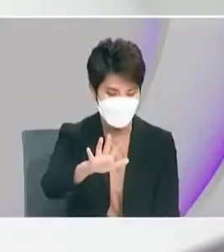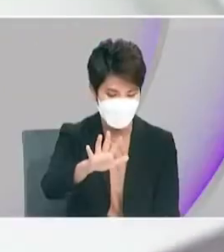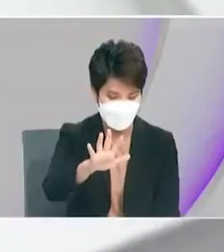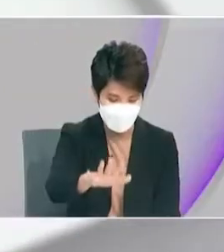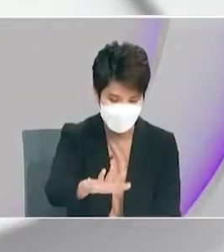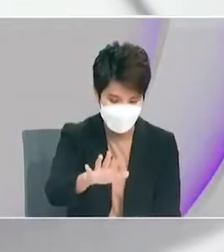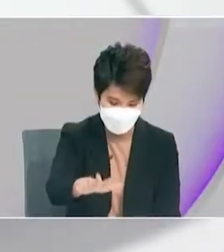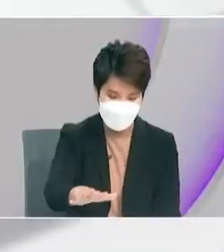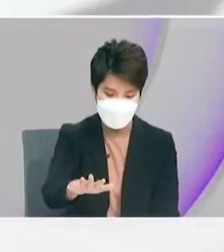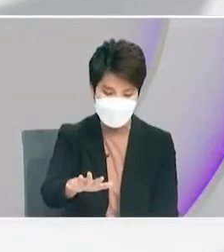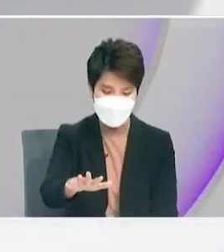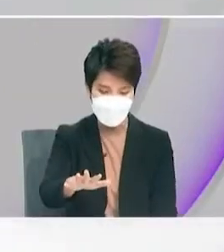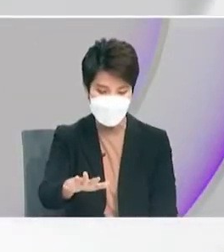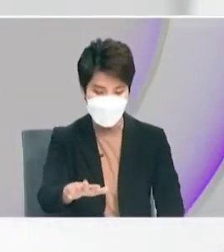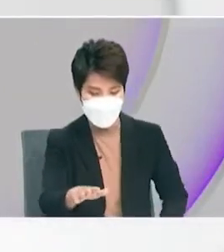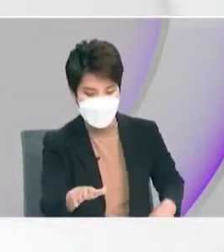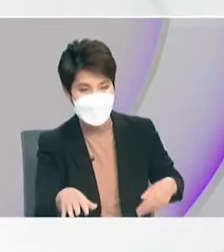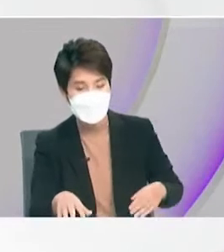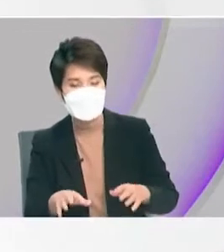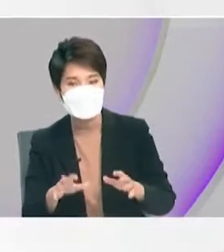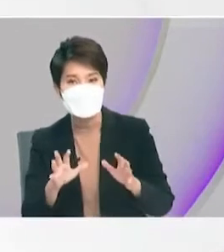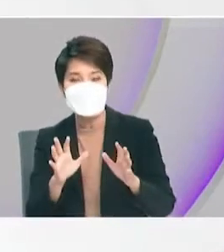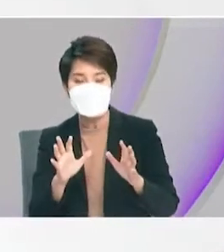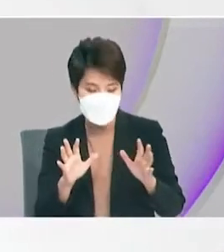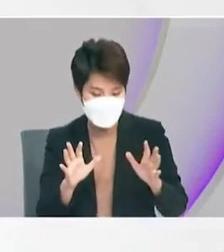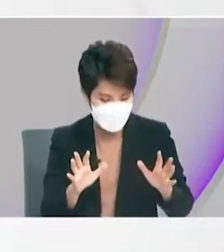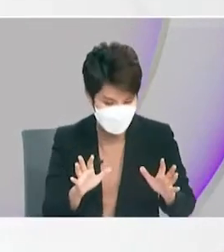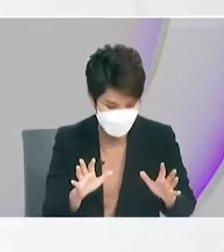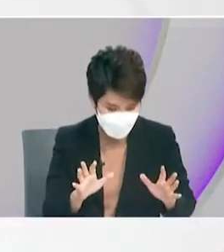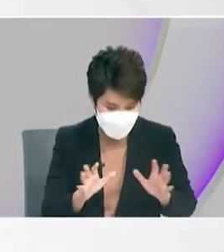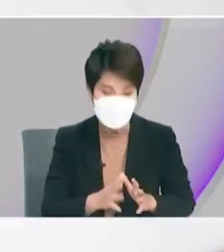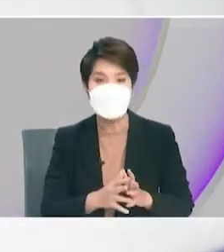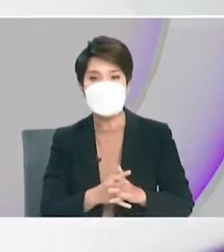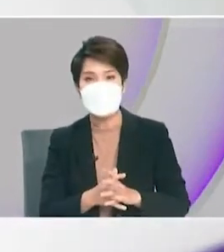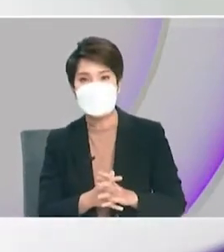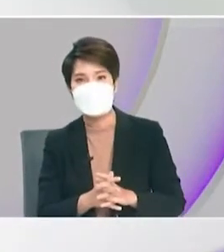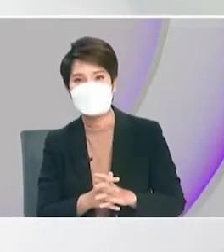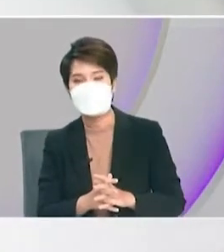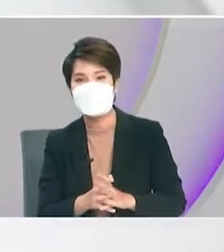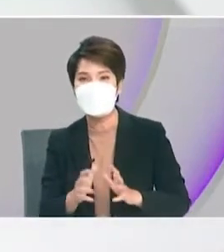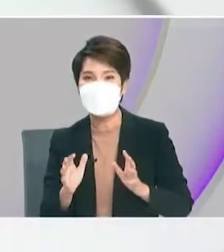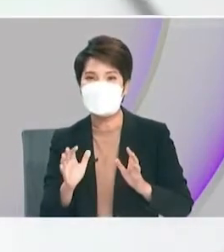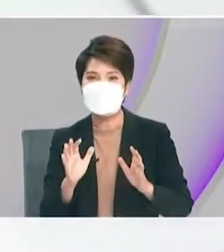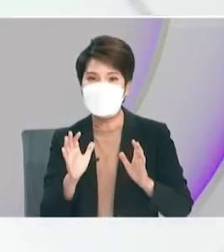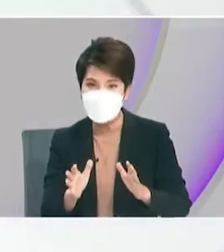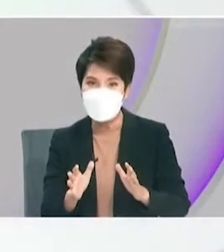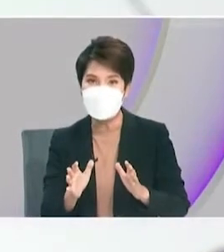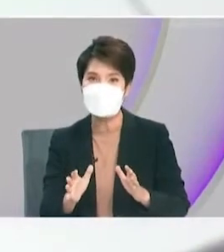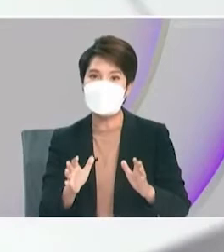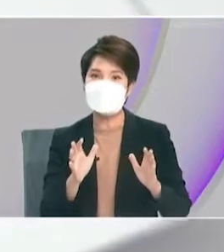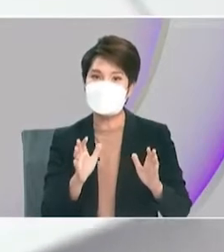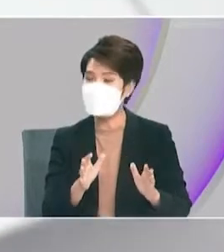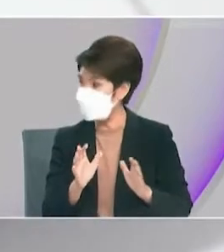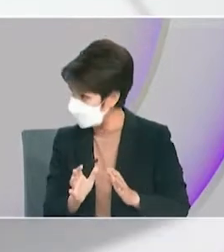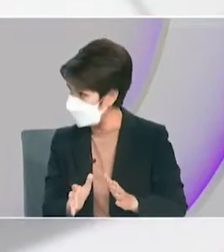างคุณคริสโปรตนันเนี่ยนะคะก็บอกว่าคือคุณสก.คนนี้เนี่ยเขาเป็นสก.อ